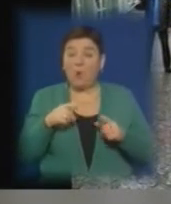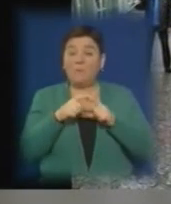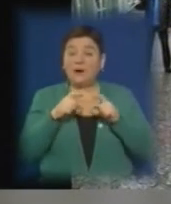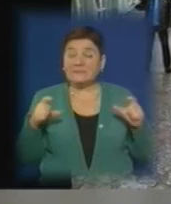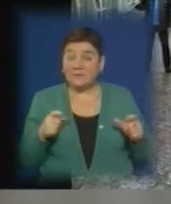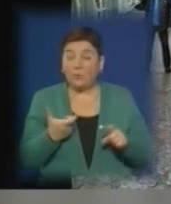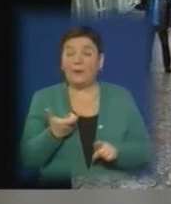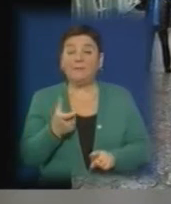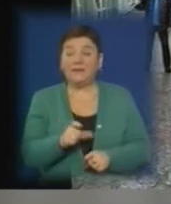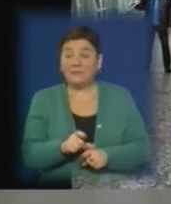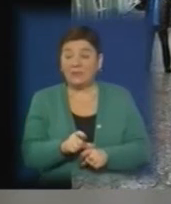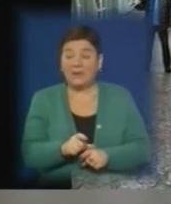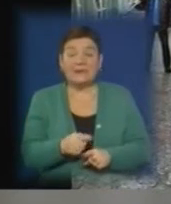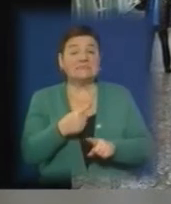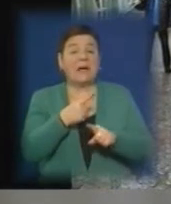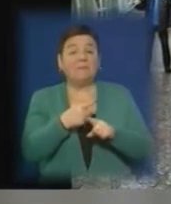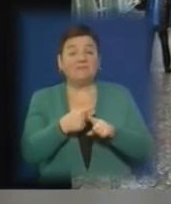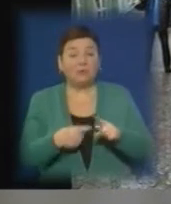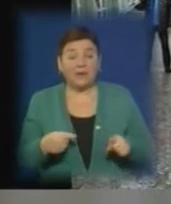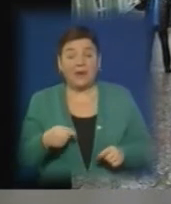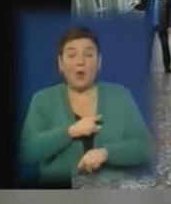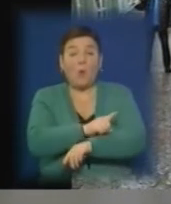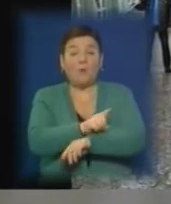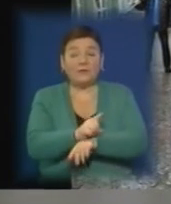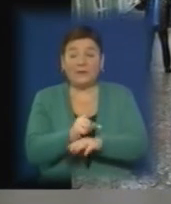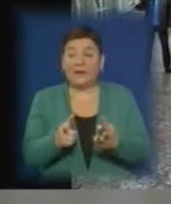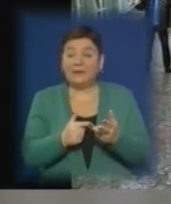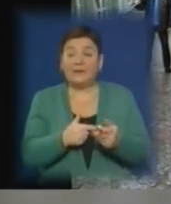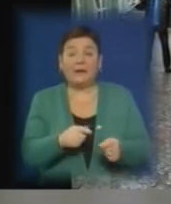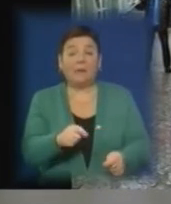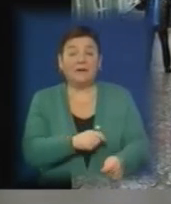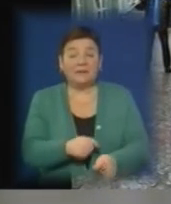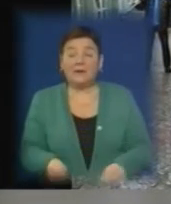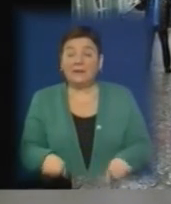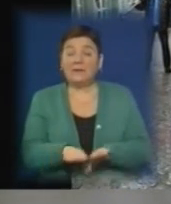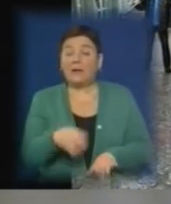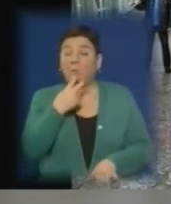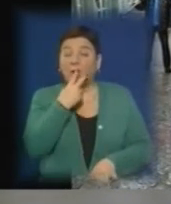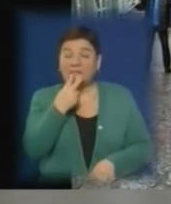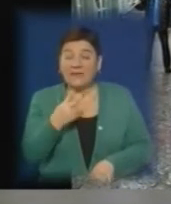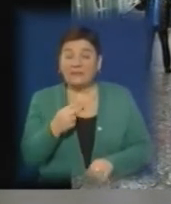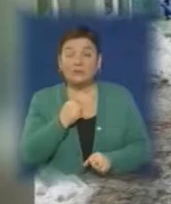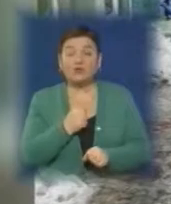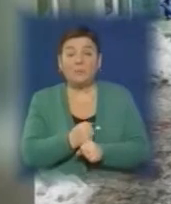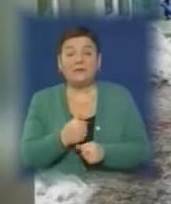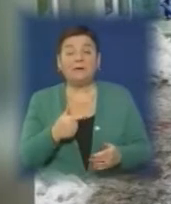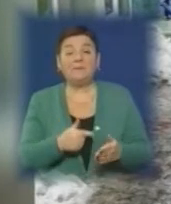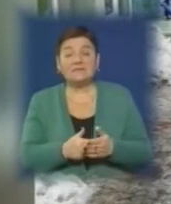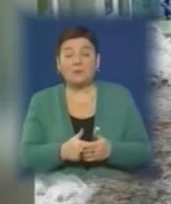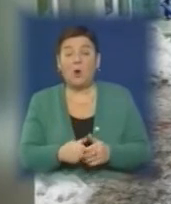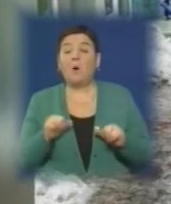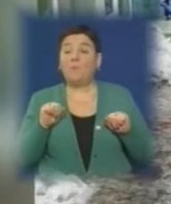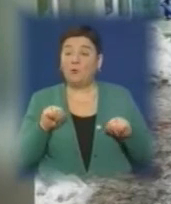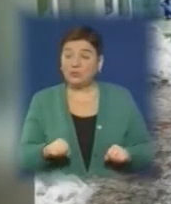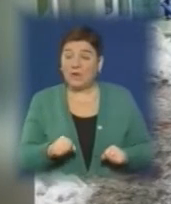та навіть більше. За 1,5 години самотужки прочистив кілька метрів, таким чином показав – зробити місце то чистим та охайним